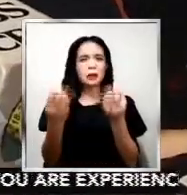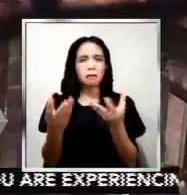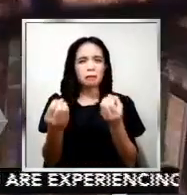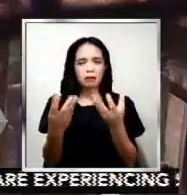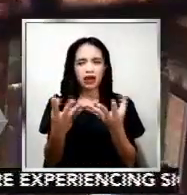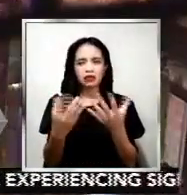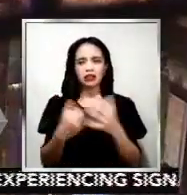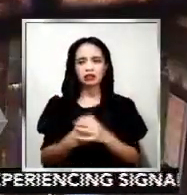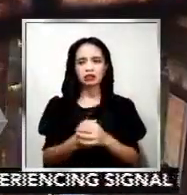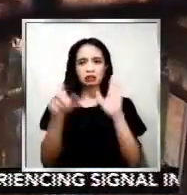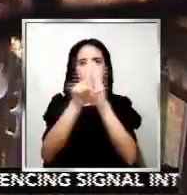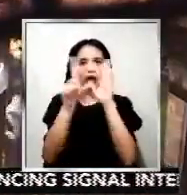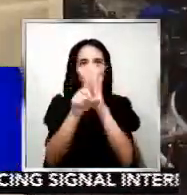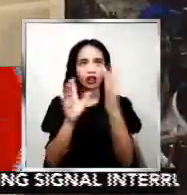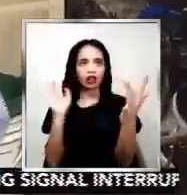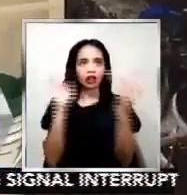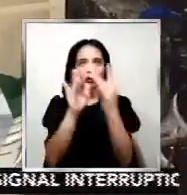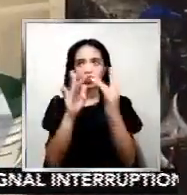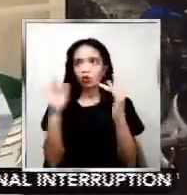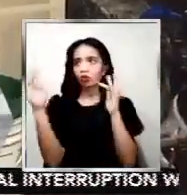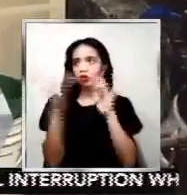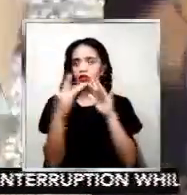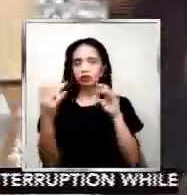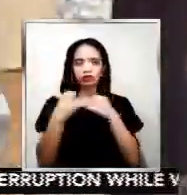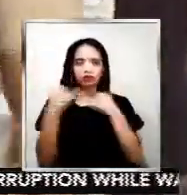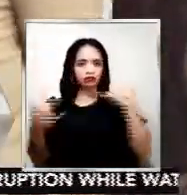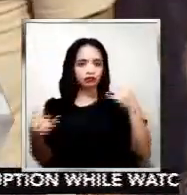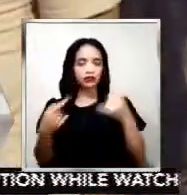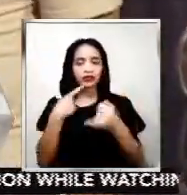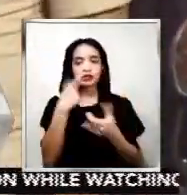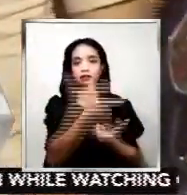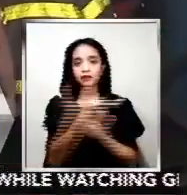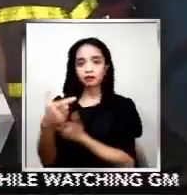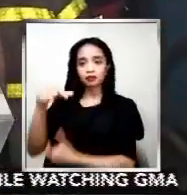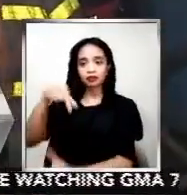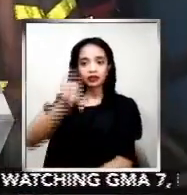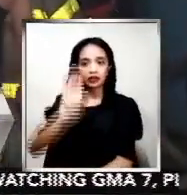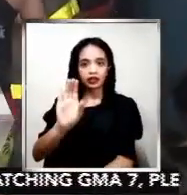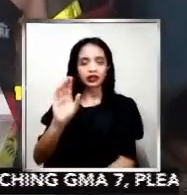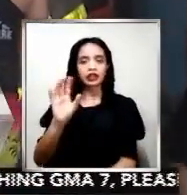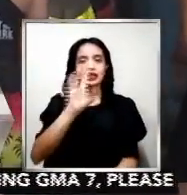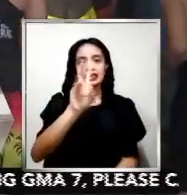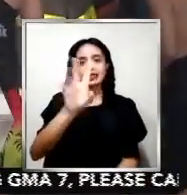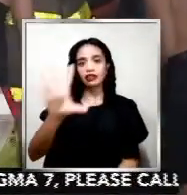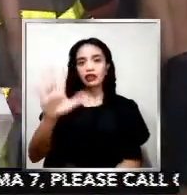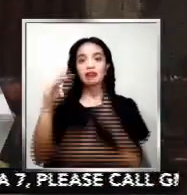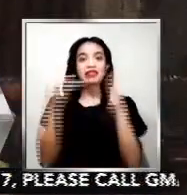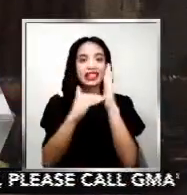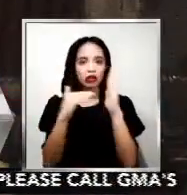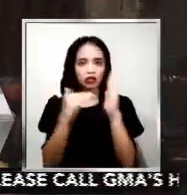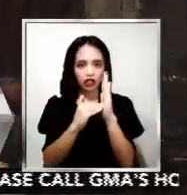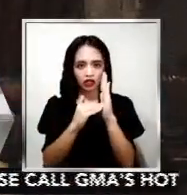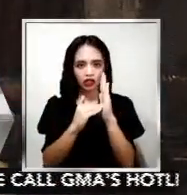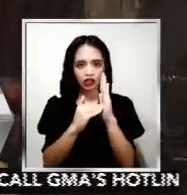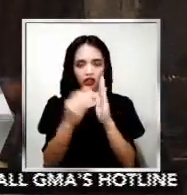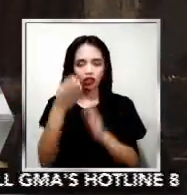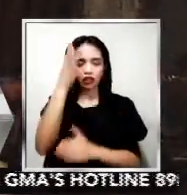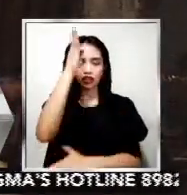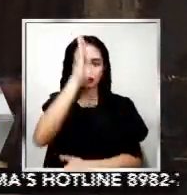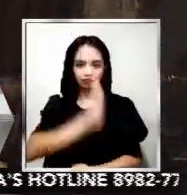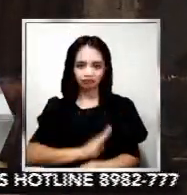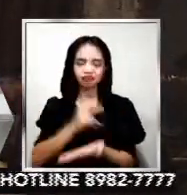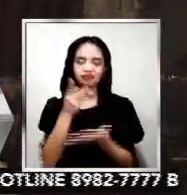koneksyon, di ba? Ayon sa BFP Quezon City, nasa 75,000 pisong halaga ng mga ari-arian ang